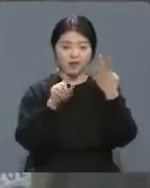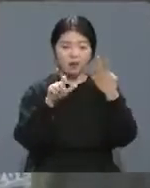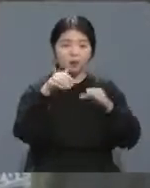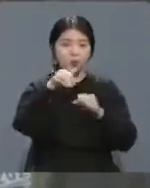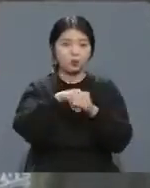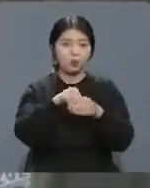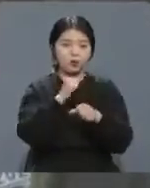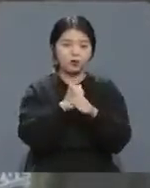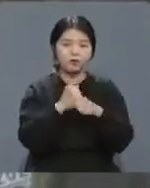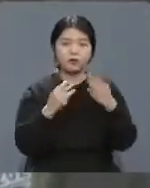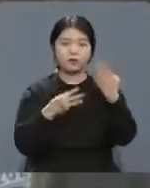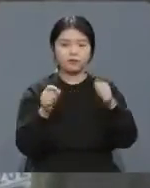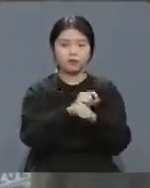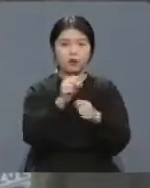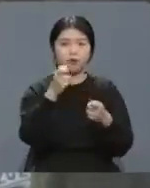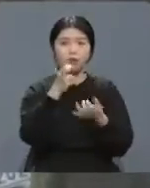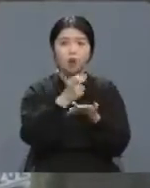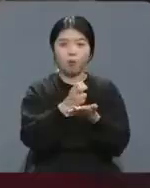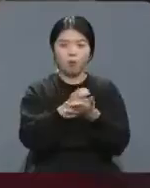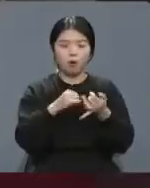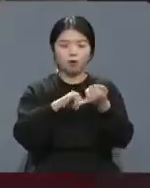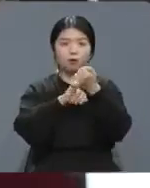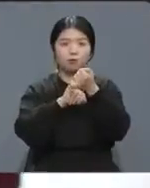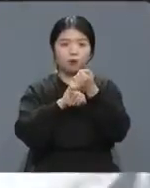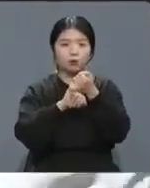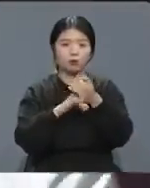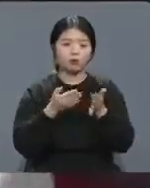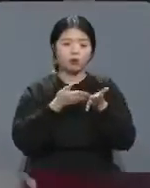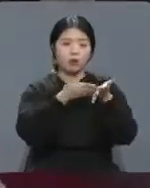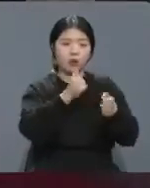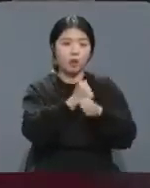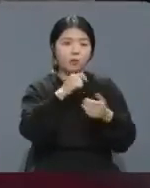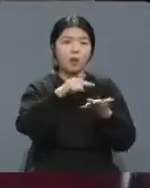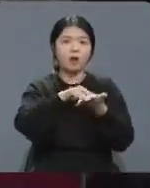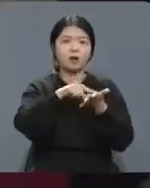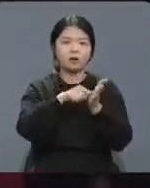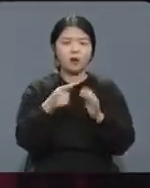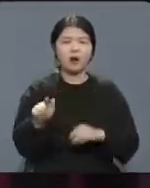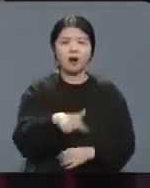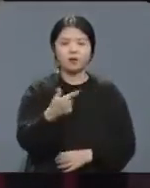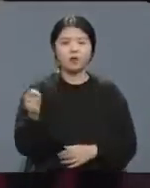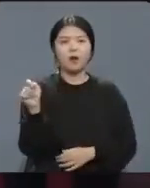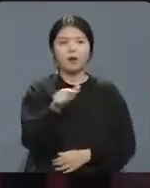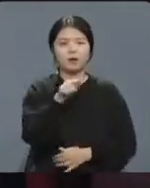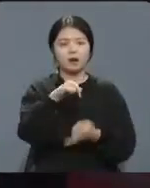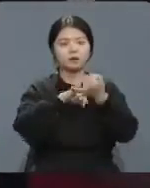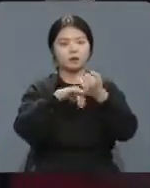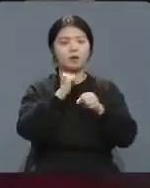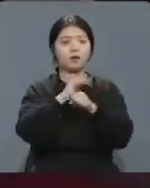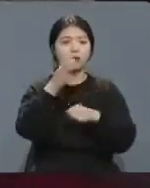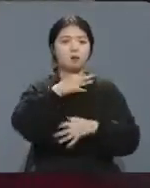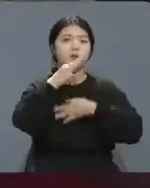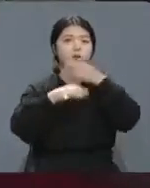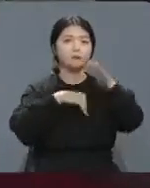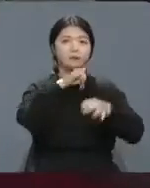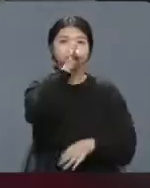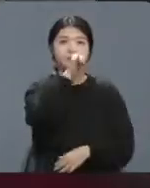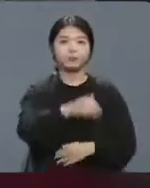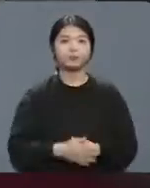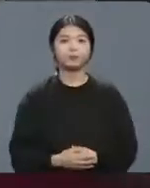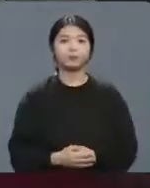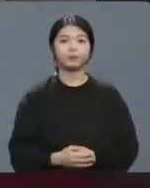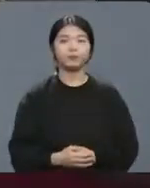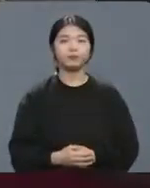특별법 개정 등 사상 해결을 공약으로 제시한 만큼 하루빨리 그 약속을 지켜야 한다는 목소리가 커지고 있습니다